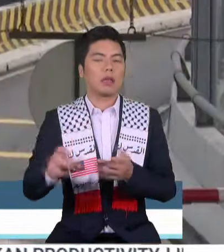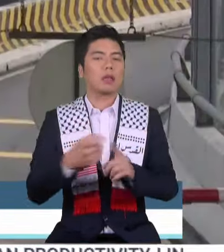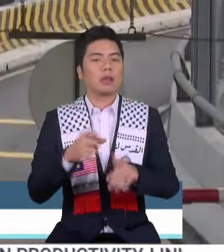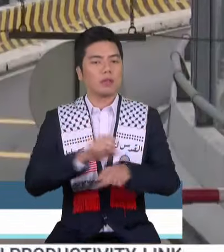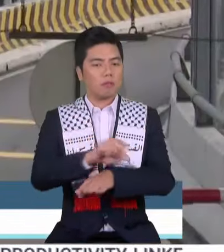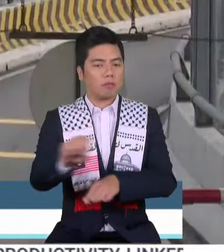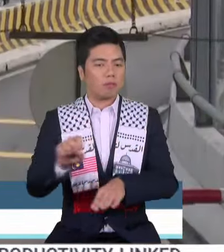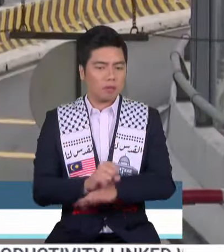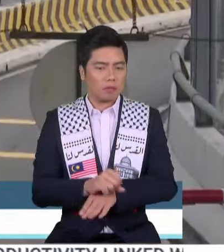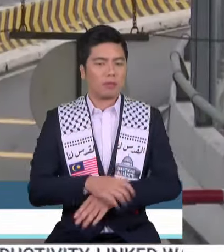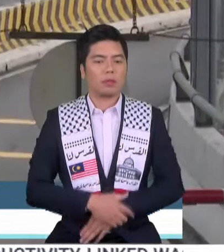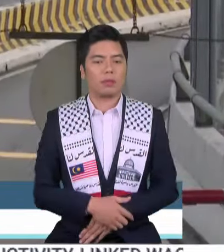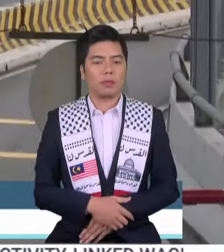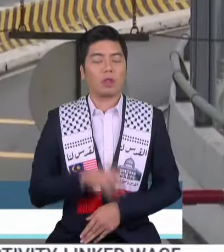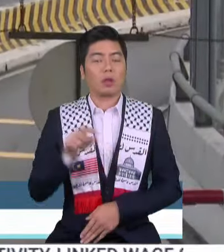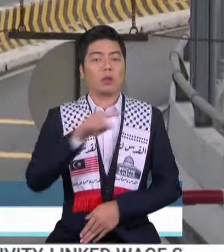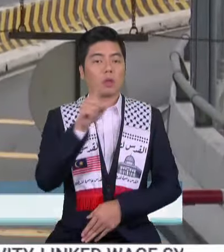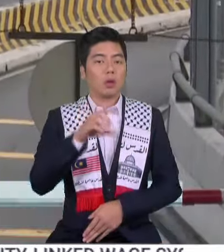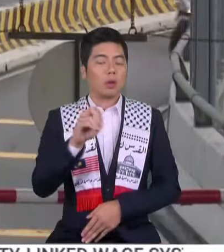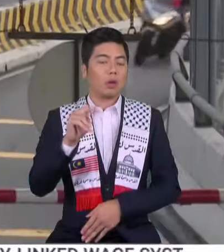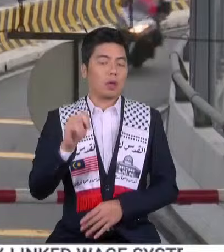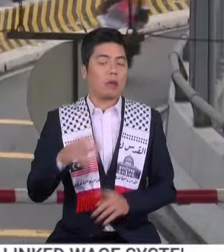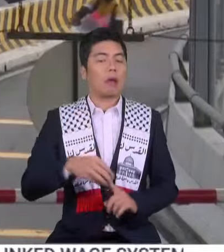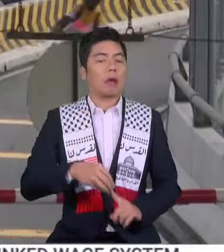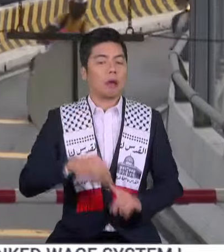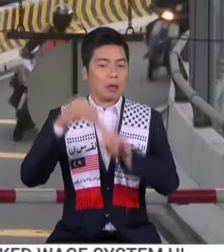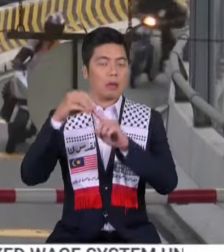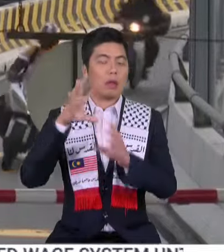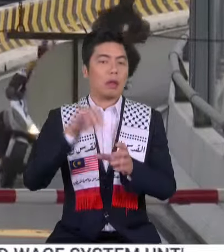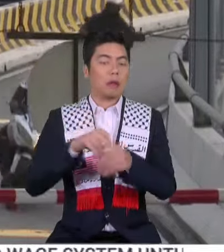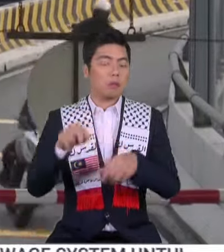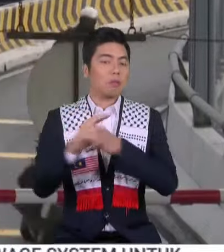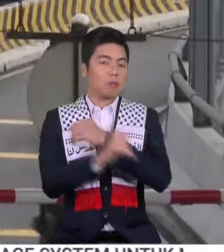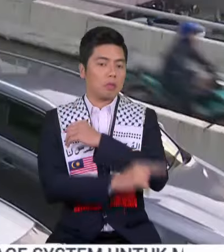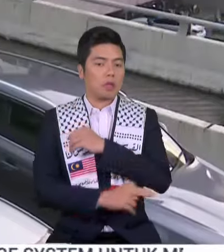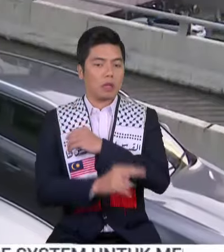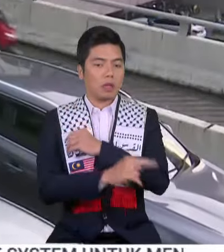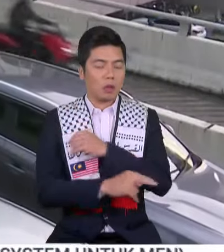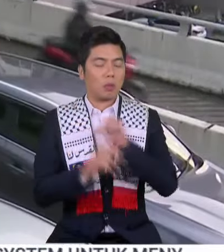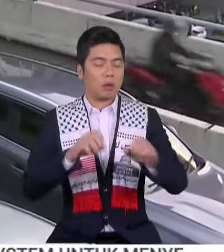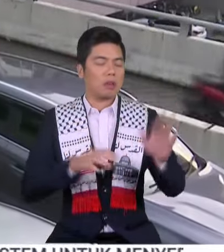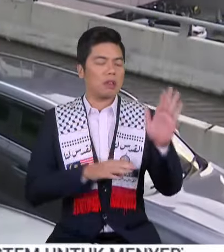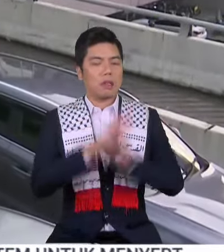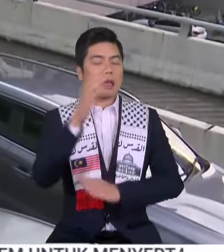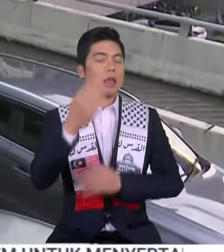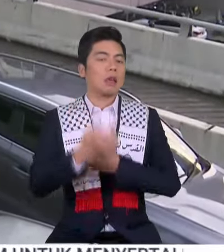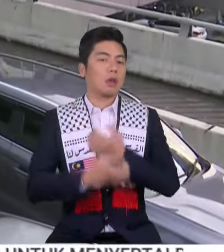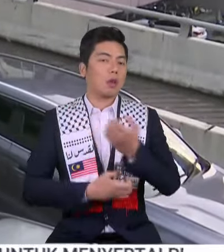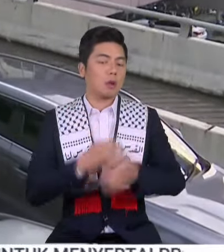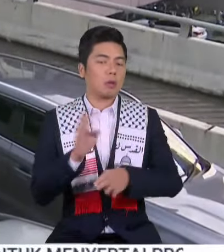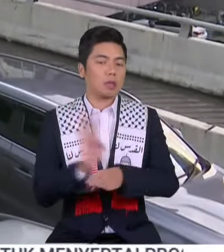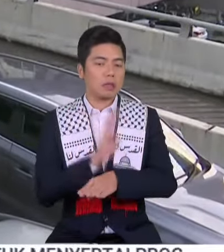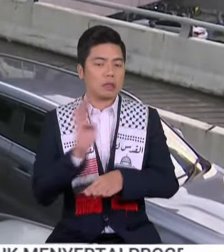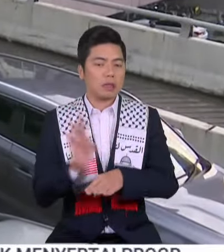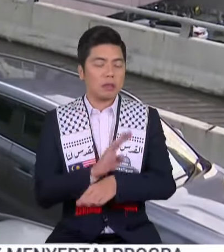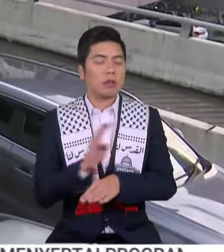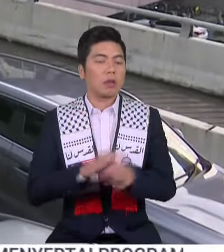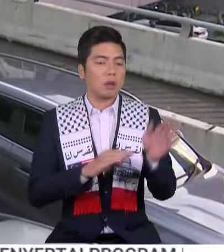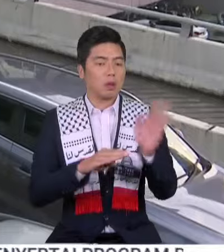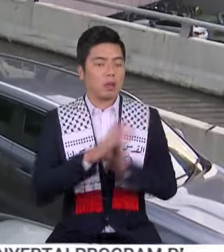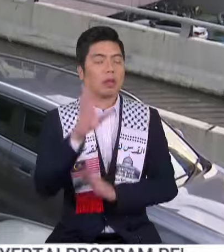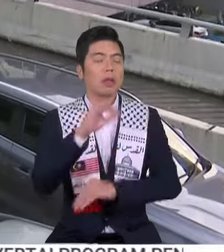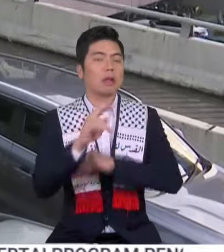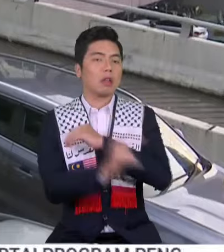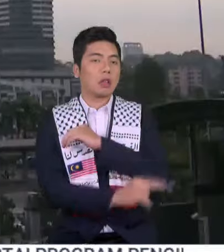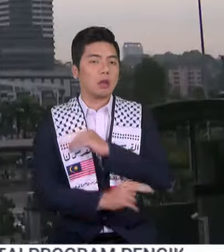Pelaksanaan dua zon ekonomi khas dan zon khas kewangan Forest City di negeri ini dijangka melonjakkan ekonomi Johor menjadi negeri termaju